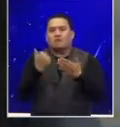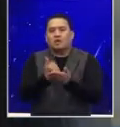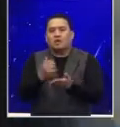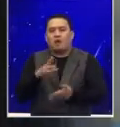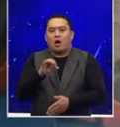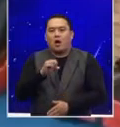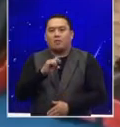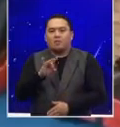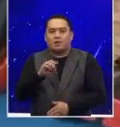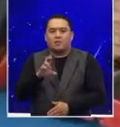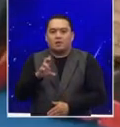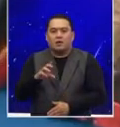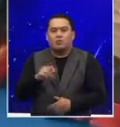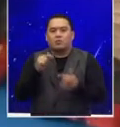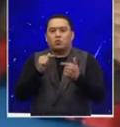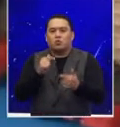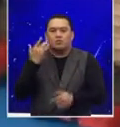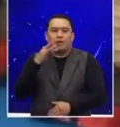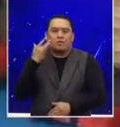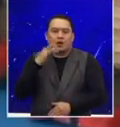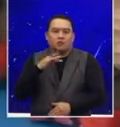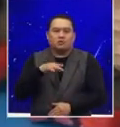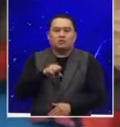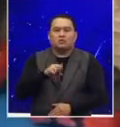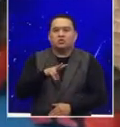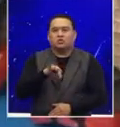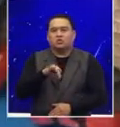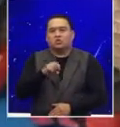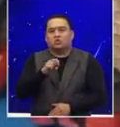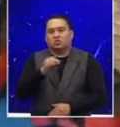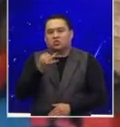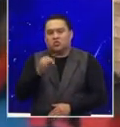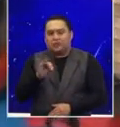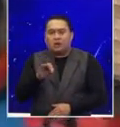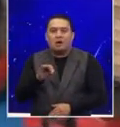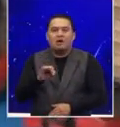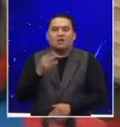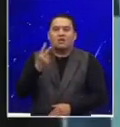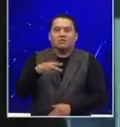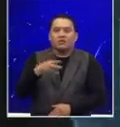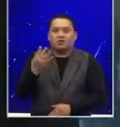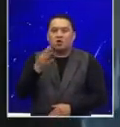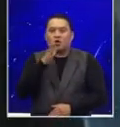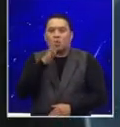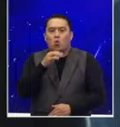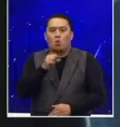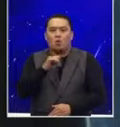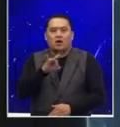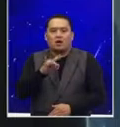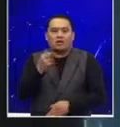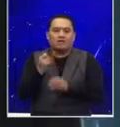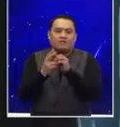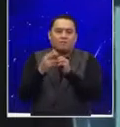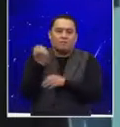вечера станет поединок Хабиба Нурмагомедова против американца Джастина Гэджи. В активе 24-летнего Умара